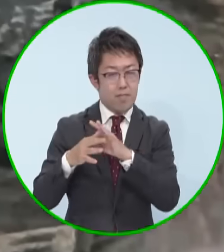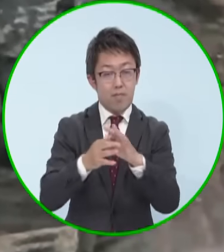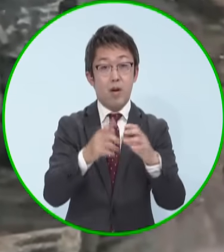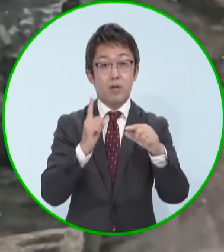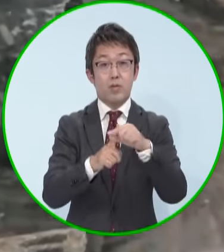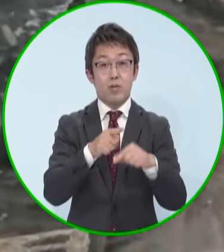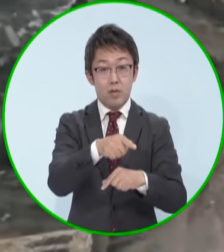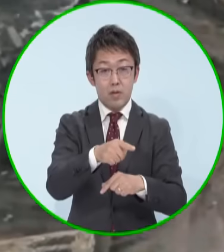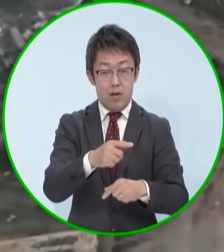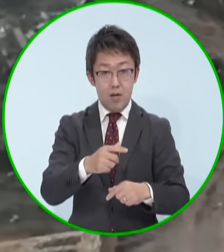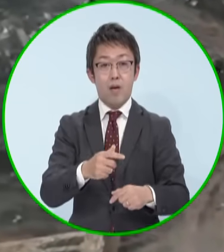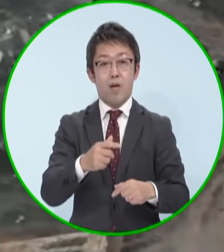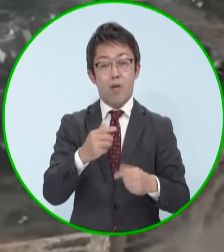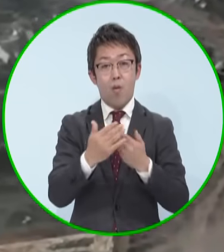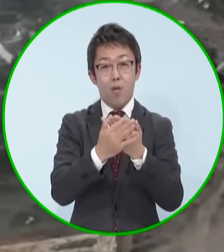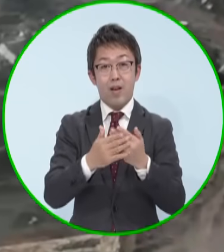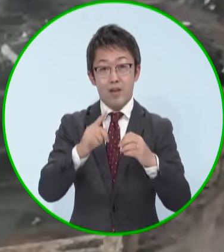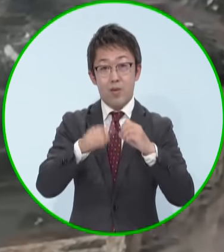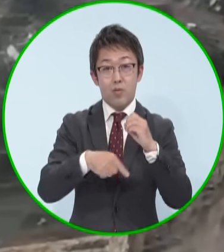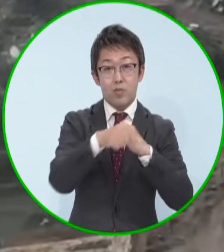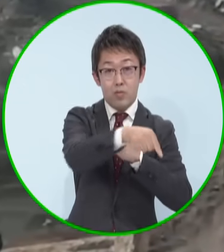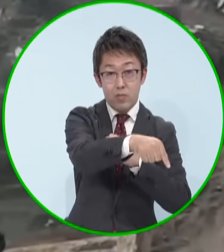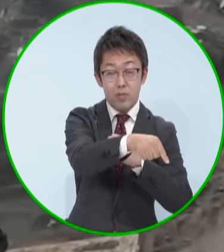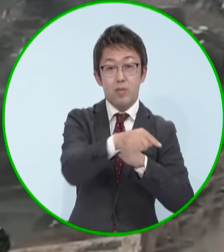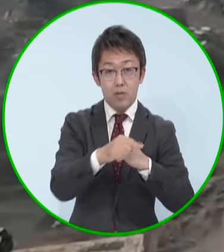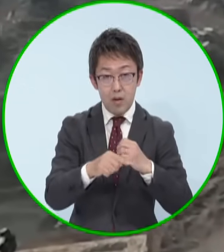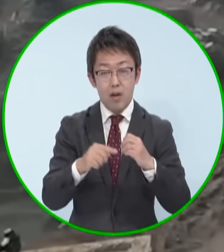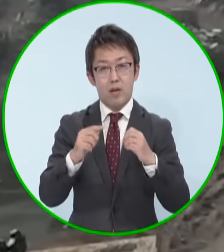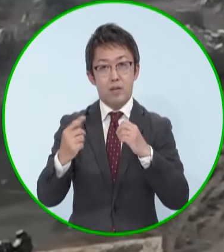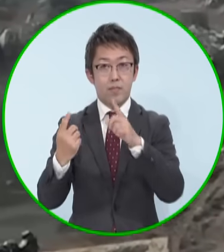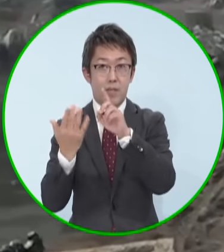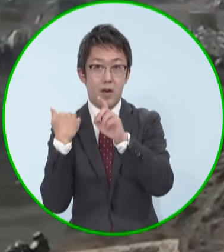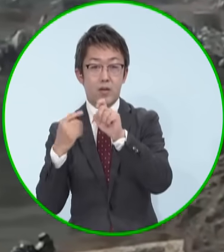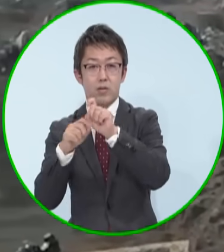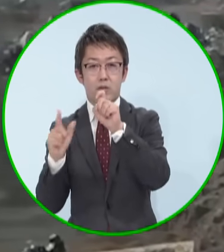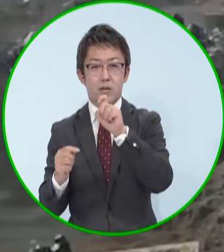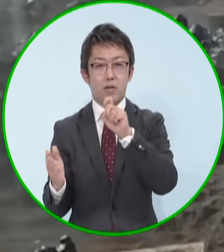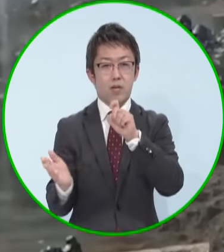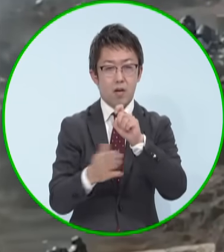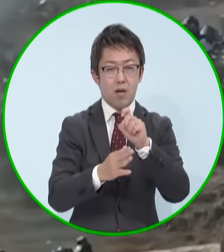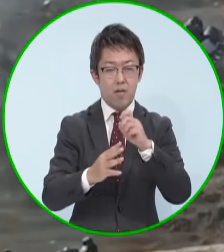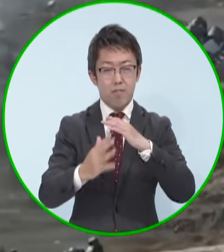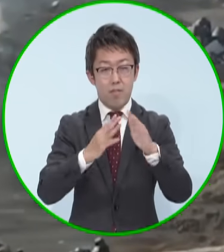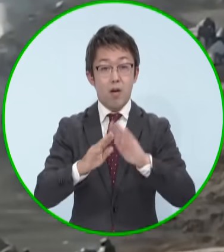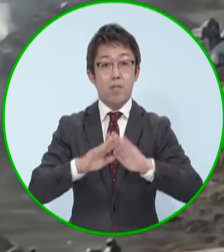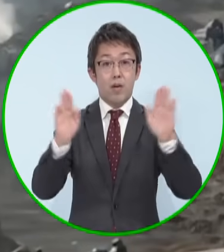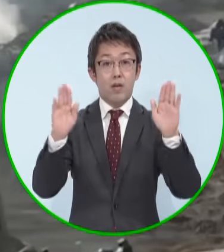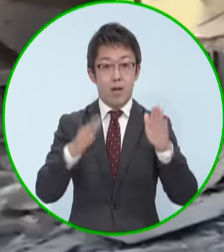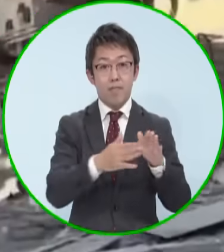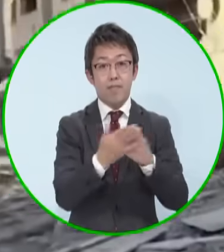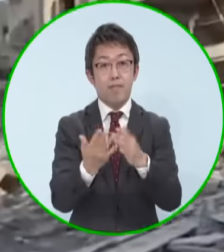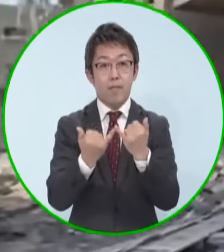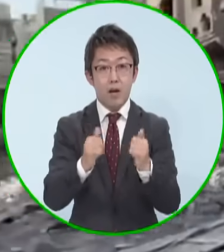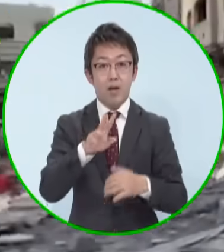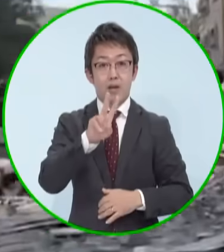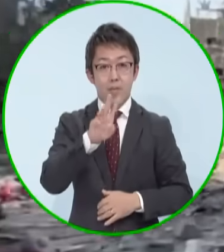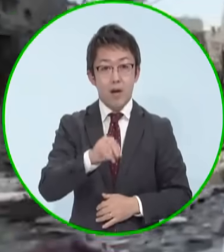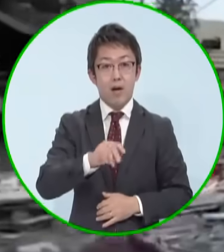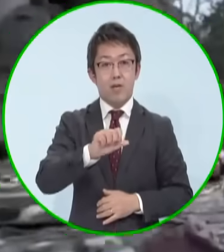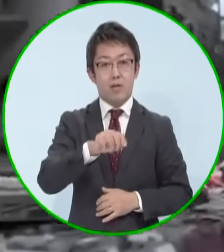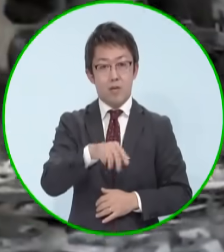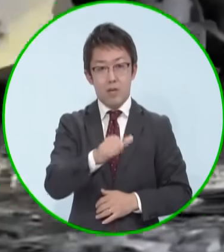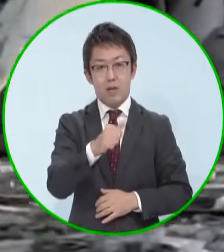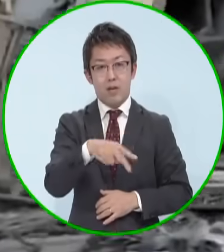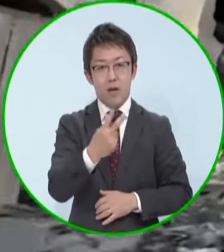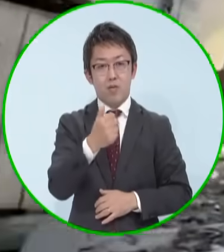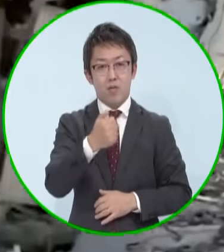ガザの保健当局は23日10月に戦闘が始まって以降のガ川の死者が2258になっ